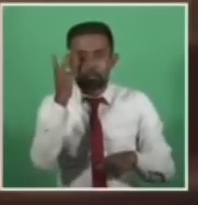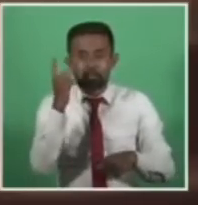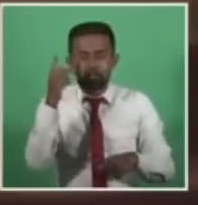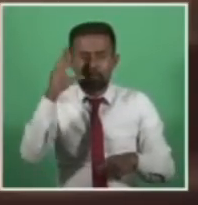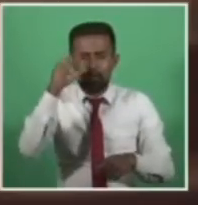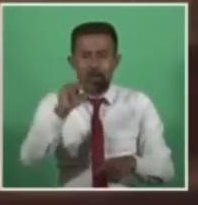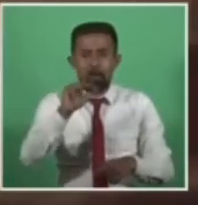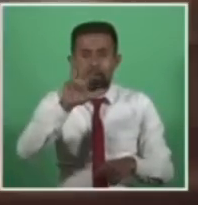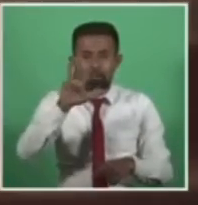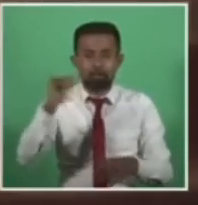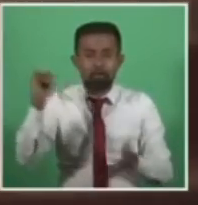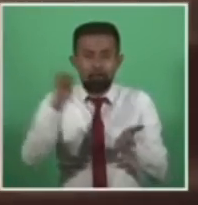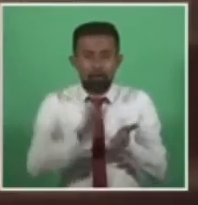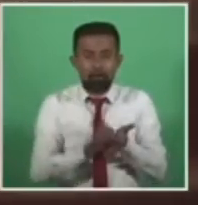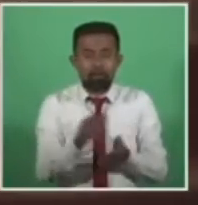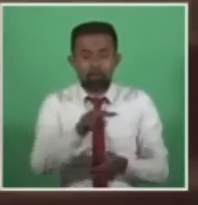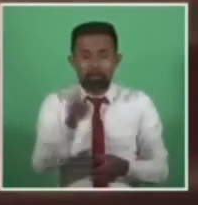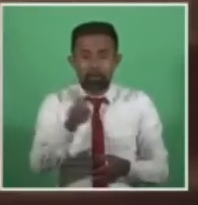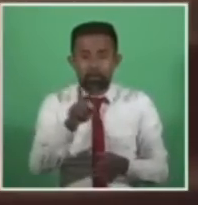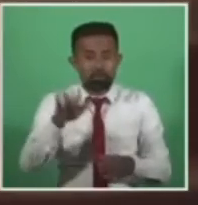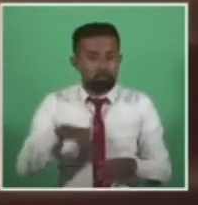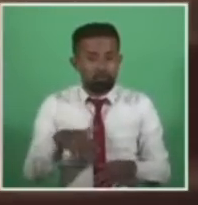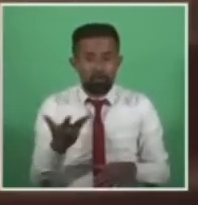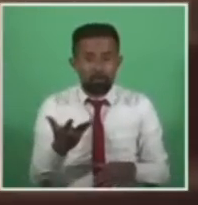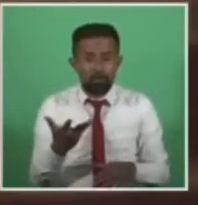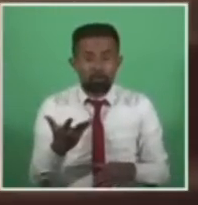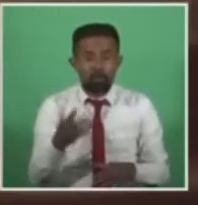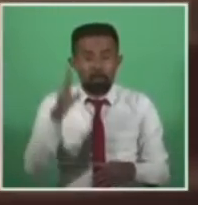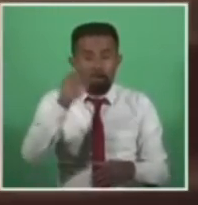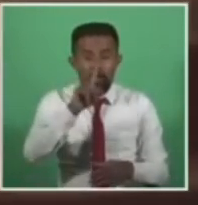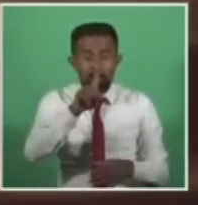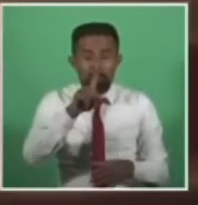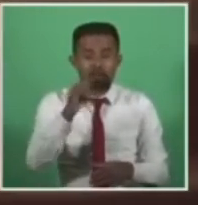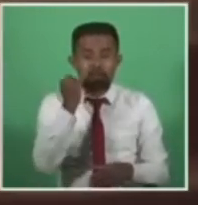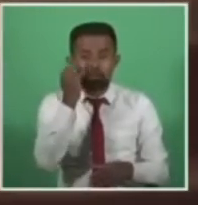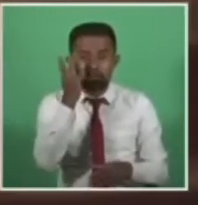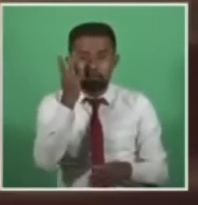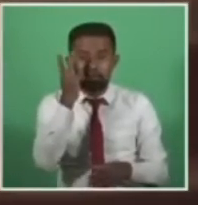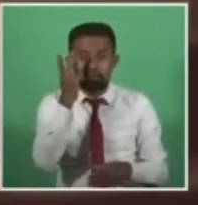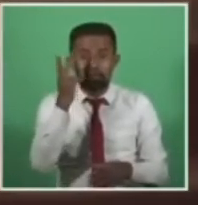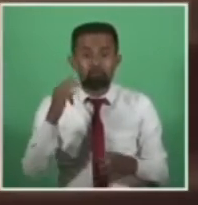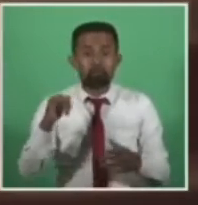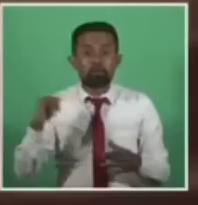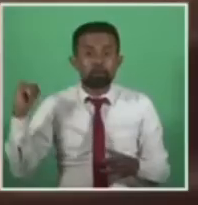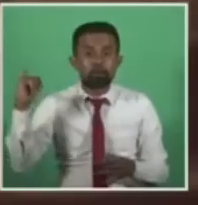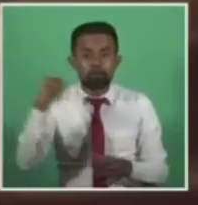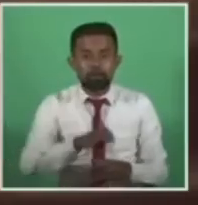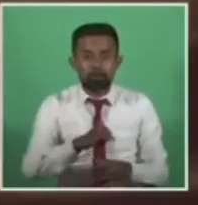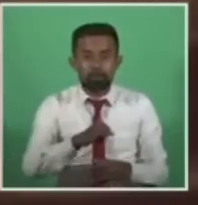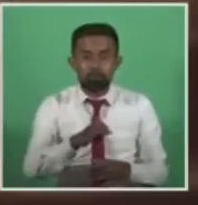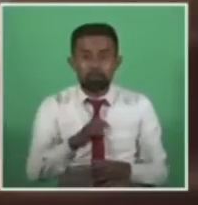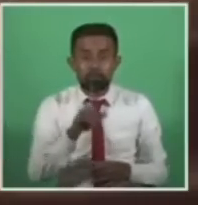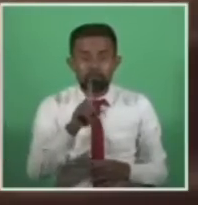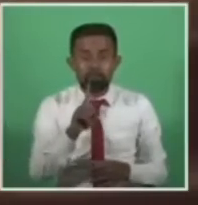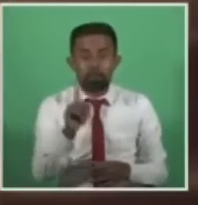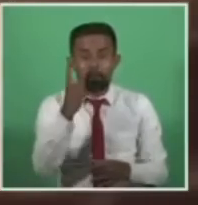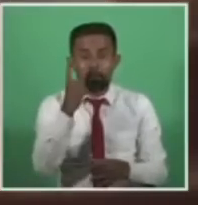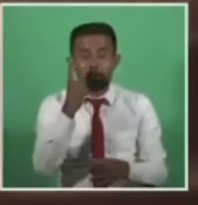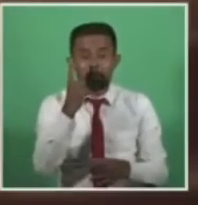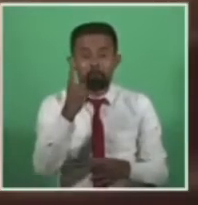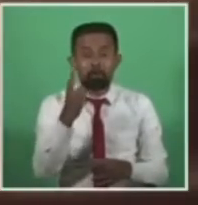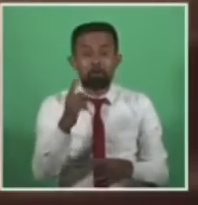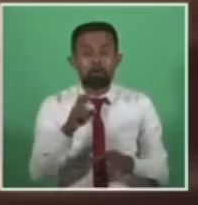රෑ 9ට ආවා. ඒ දෙකෙම නැතුව රෑ එකට ආපු සිංගප්පූරු ගුවන් සේවා යාන්නේ ආවේ මොකද? ඒක විතරයි පළවෙනි පන්තියේ